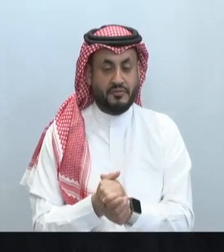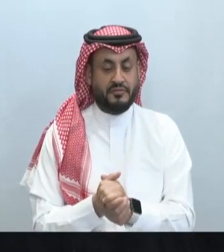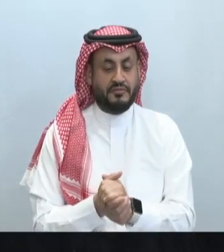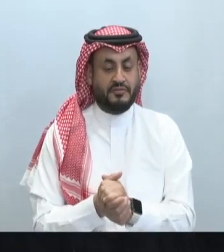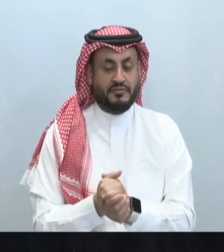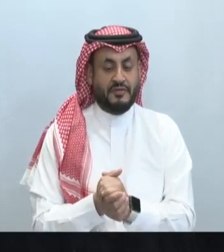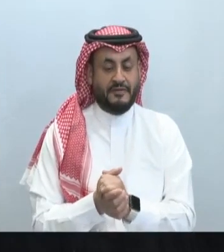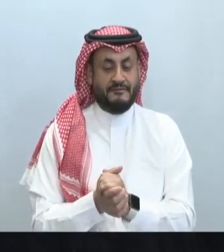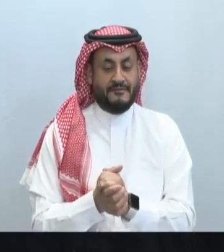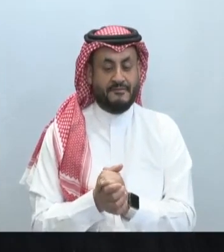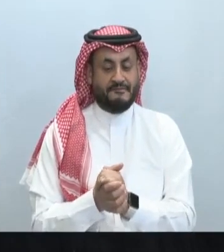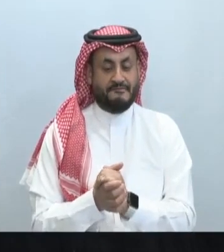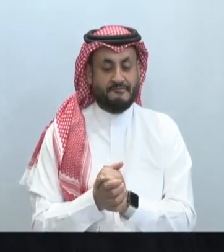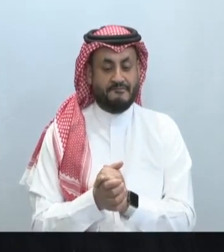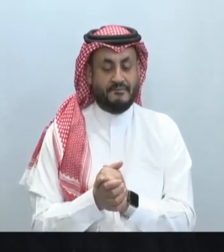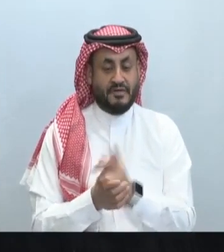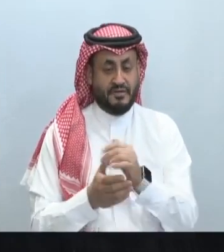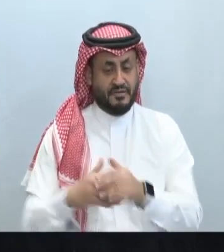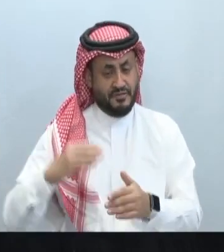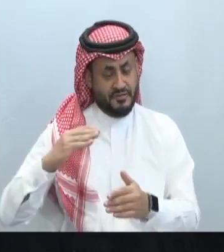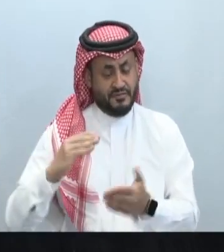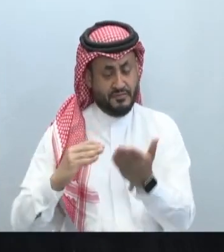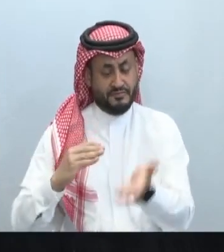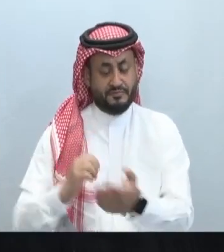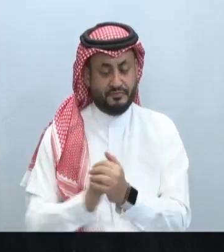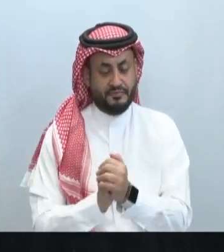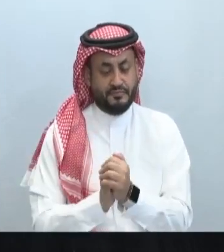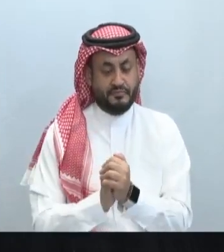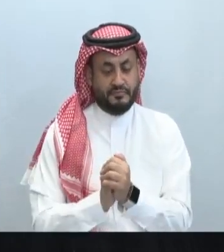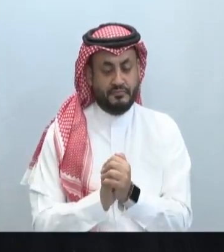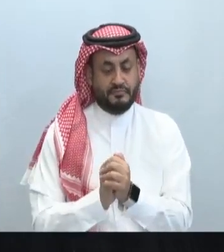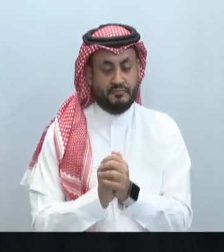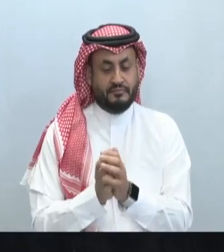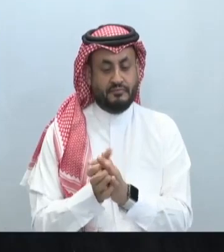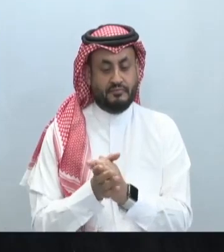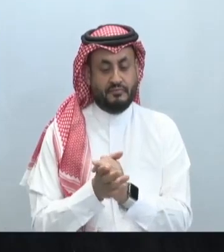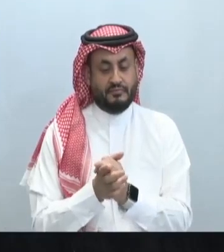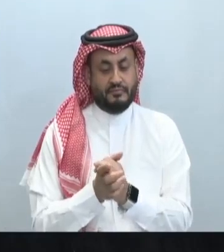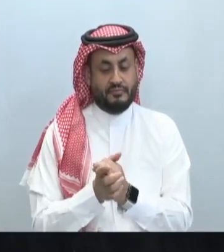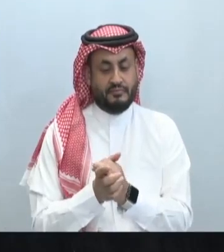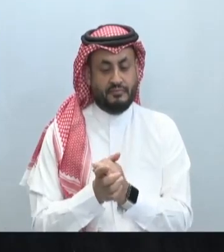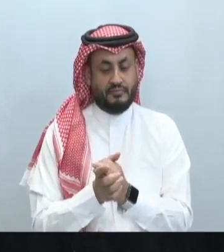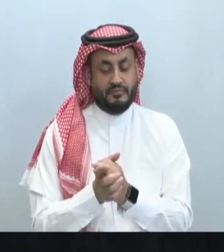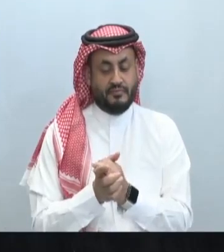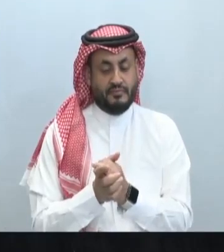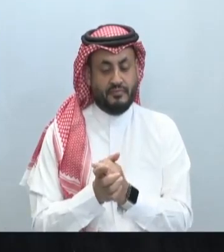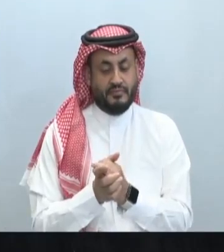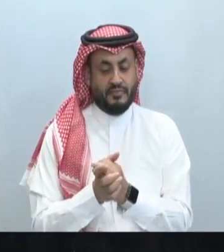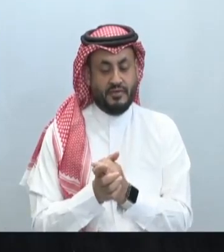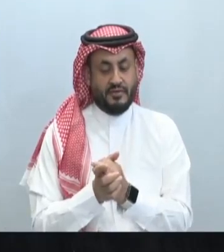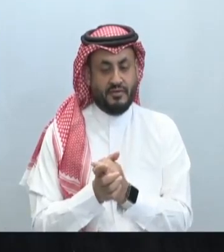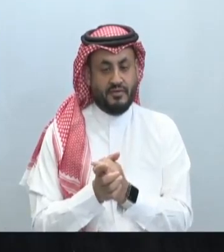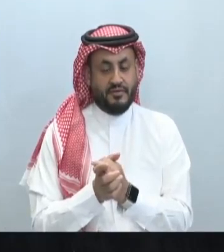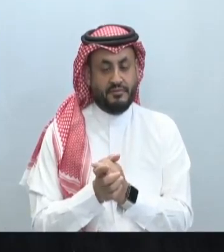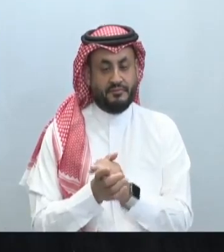وبناتي سويا واريد منكم ايها الرائعون والرائع ان تجيبوا على هذا السؤال اما